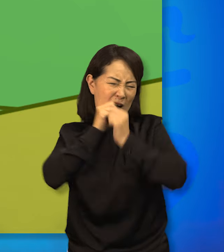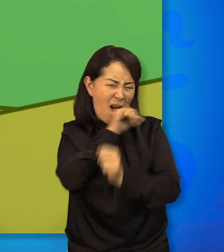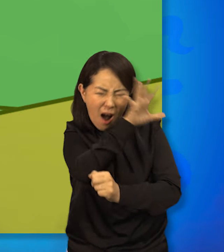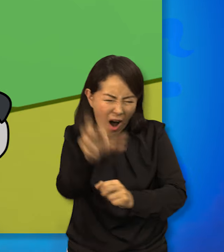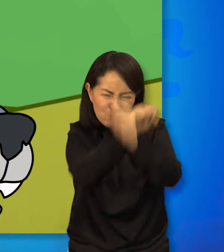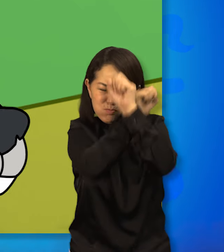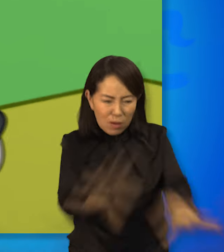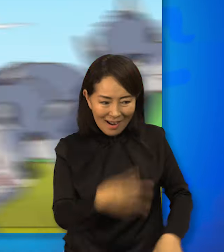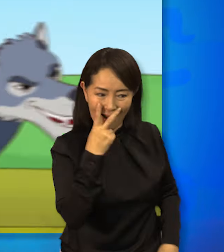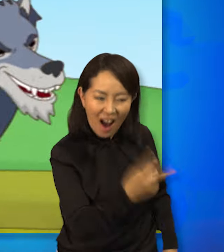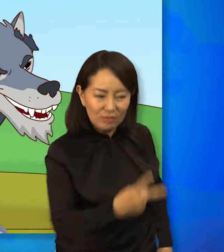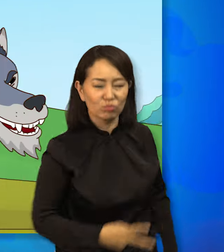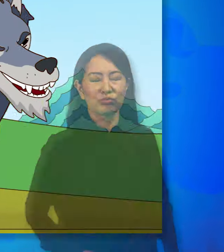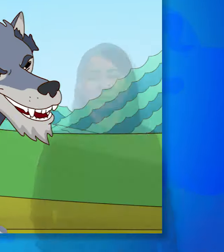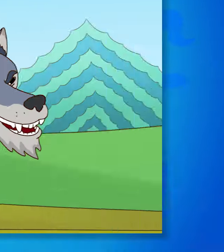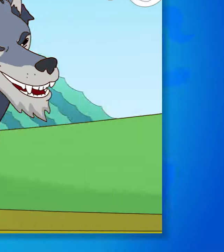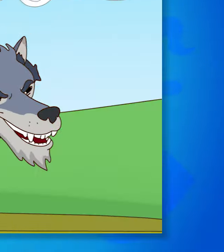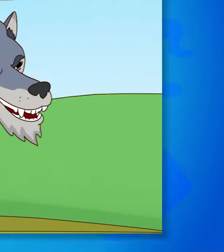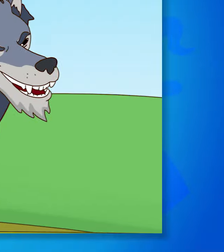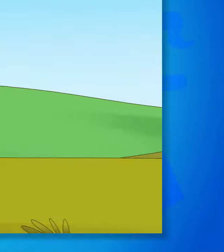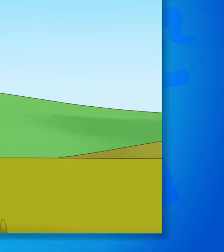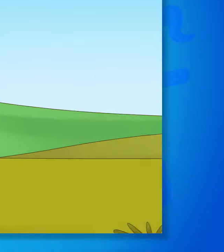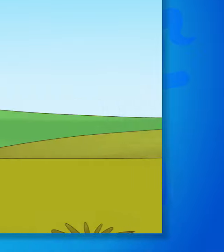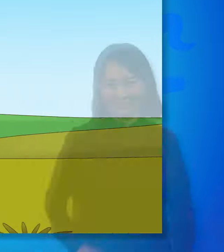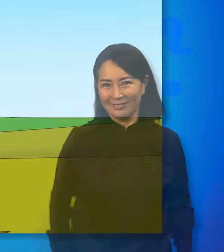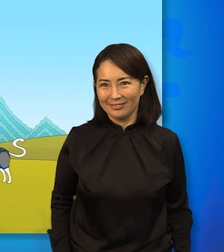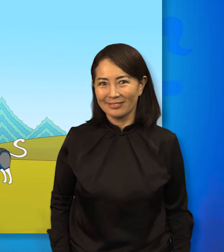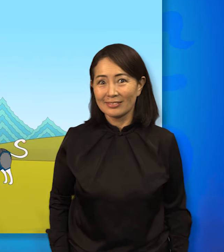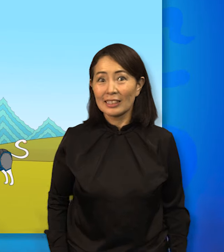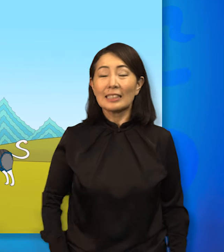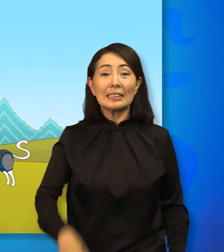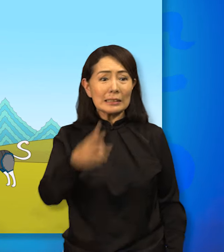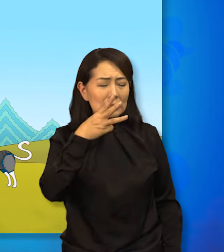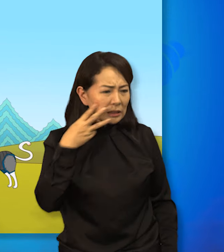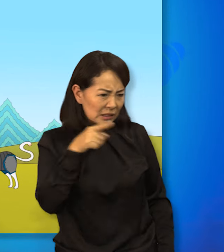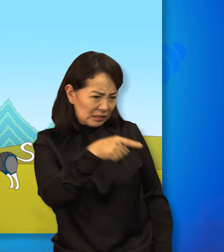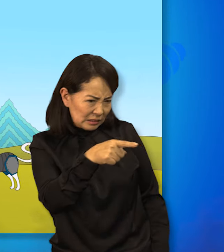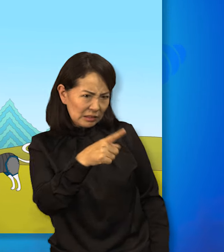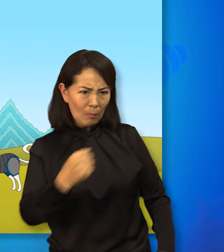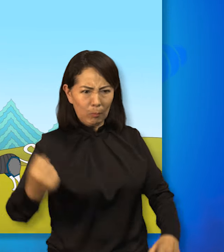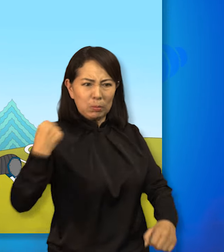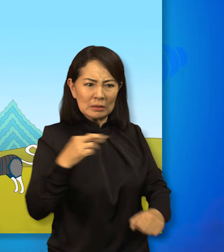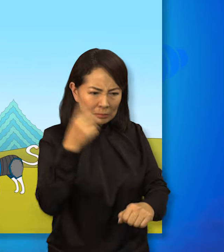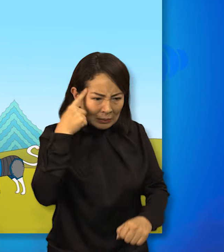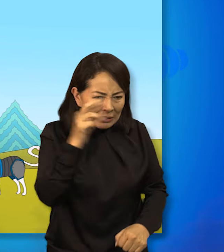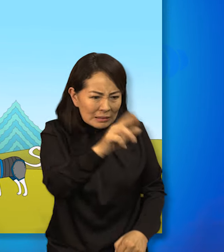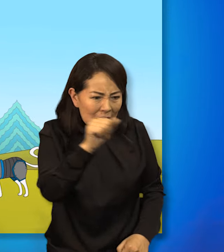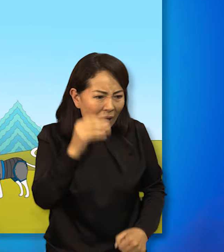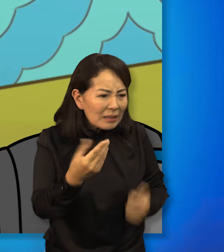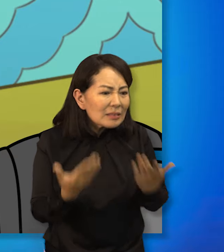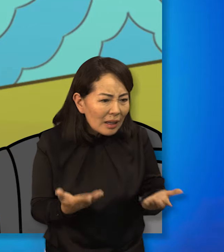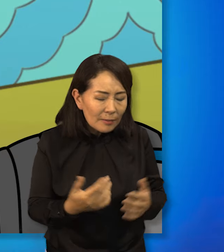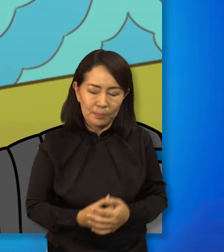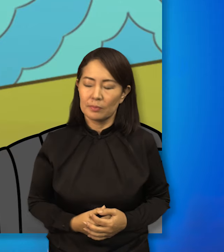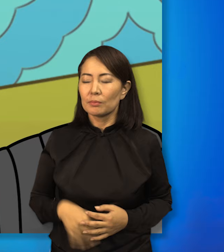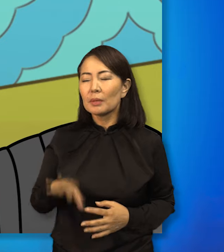яадаг вүлээ? Нүсэр хүчит луунууд ирэхээр чинь яаж хамгаалах вэ? Өвөө минь айх хэрэггүй дээ.